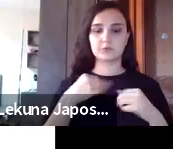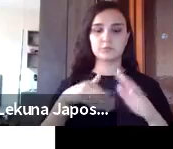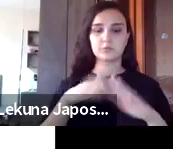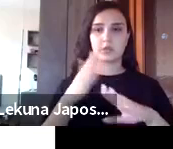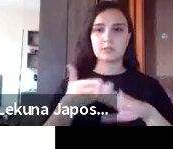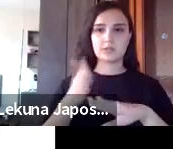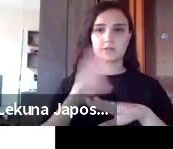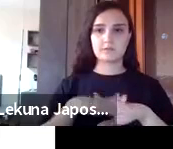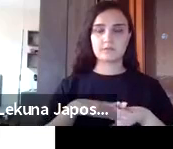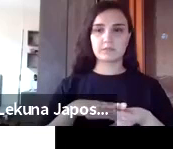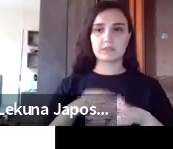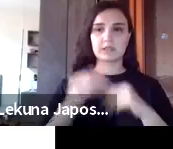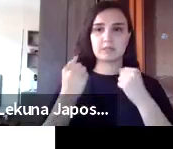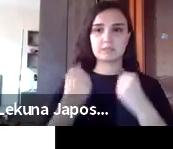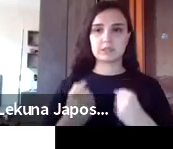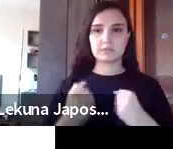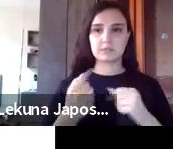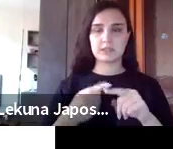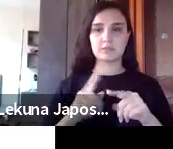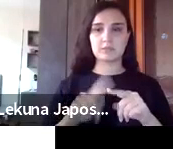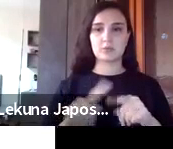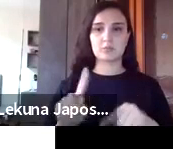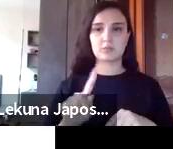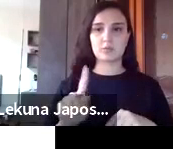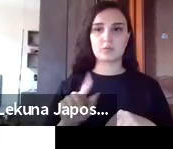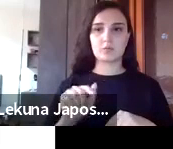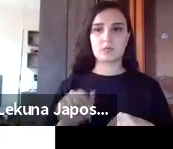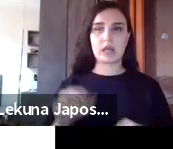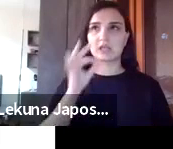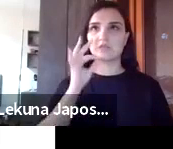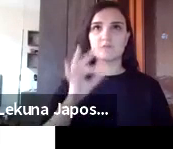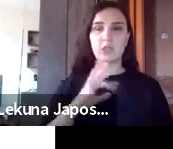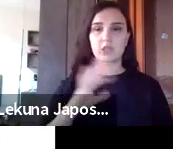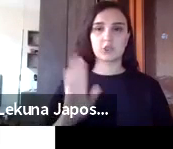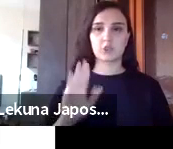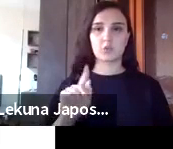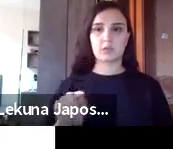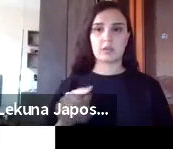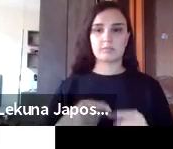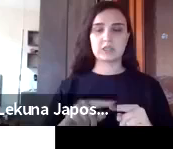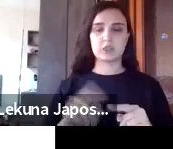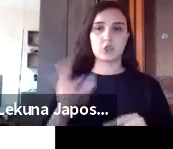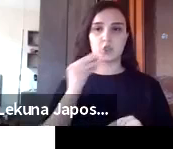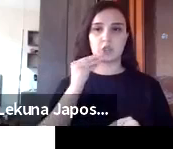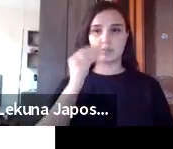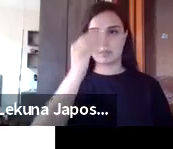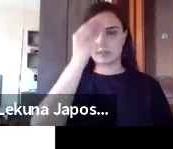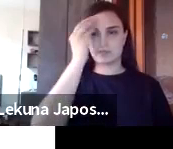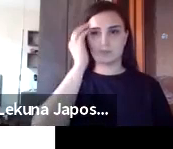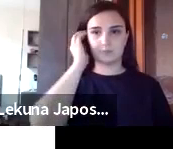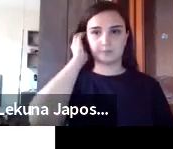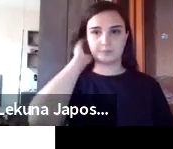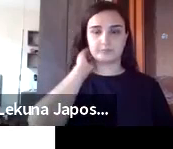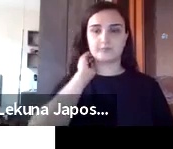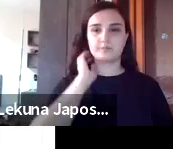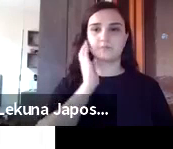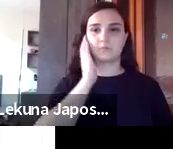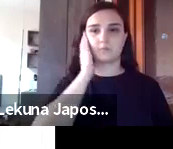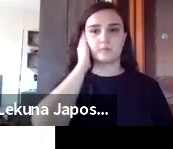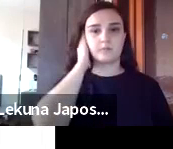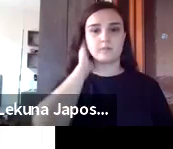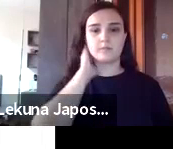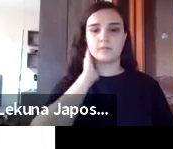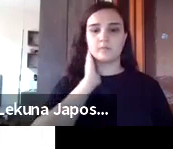გამწვავებით, დამძიმებით, იმიტომ რომ არ პატიობს ამის იგნორირებას. ასევე არის, ანუ ეს